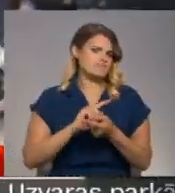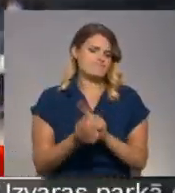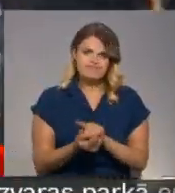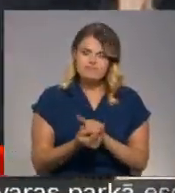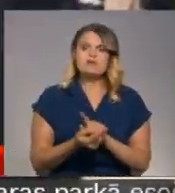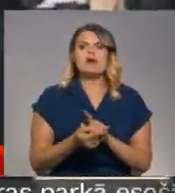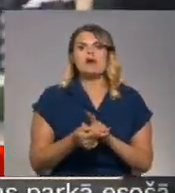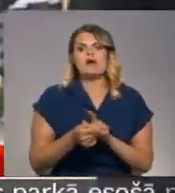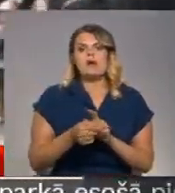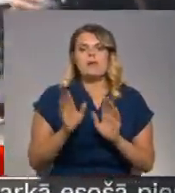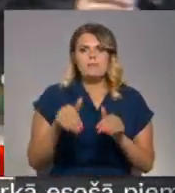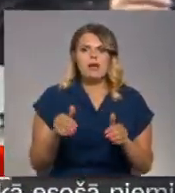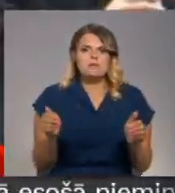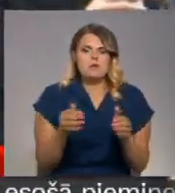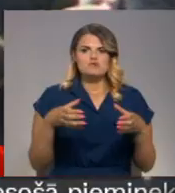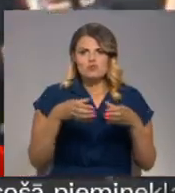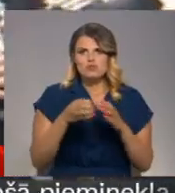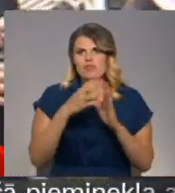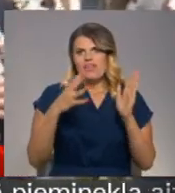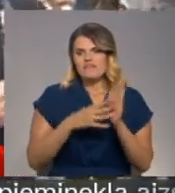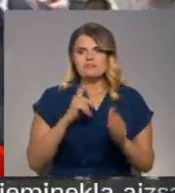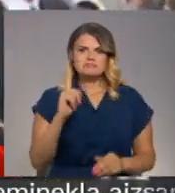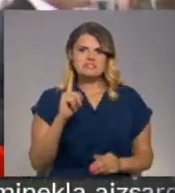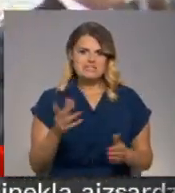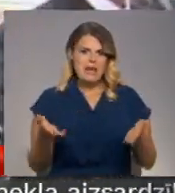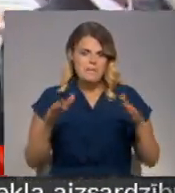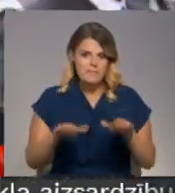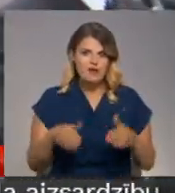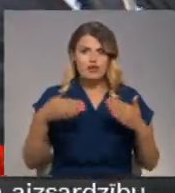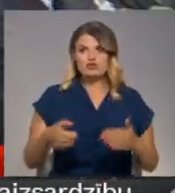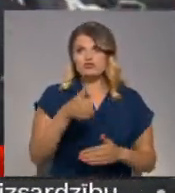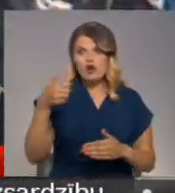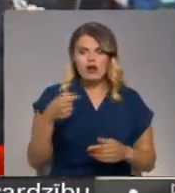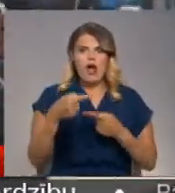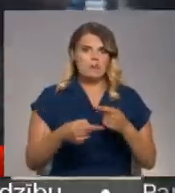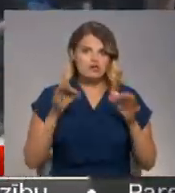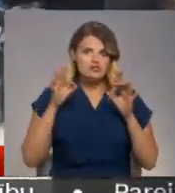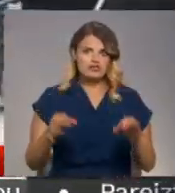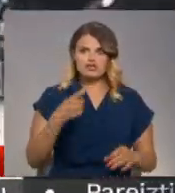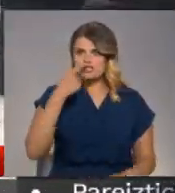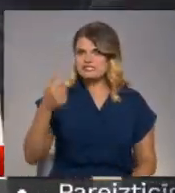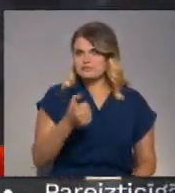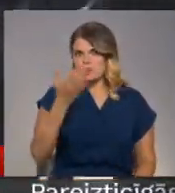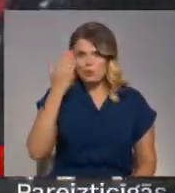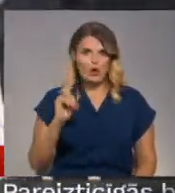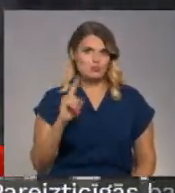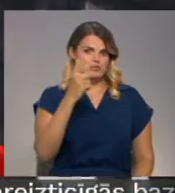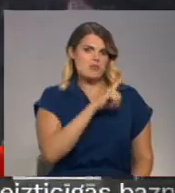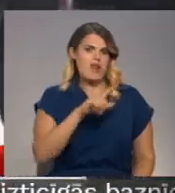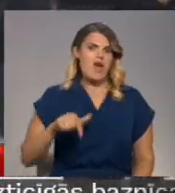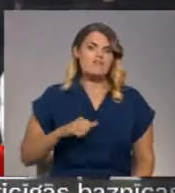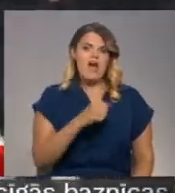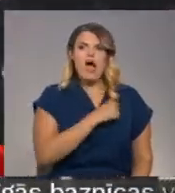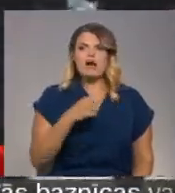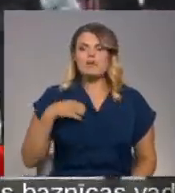reorganizēja, pārveidojot par Big Bandu 19 mūziķu sastāvā. Šogad, kad aprit tieši 100 gadi kopš pirmā Latvijas armijas